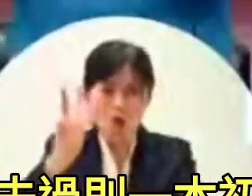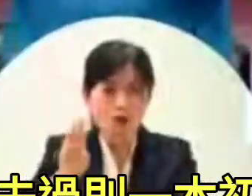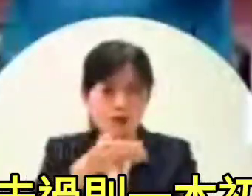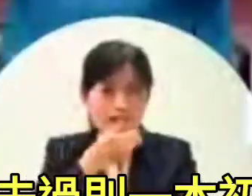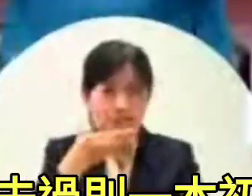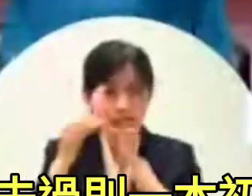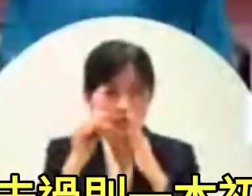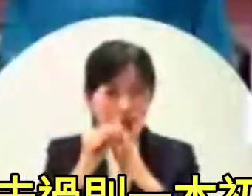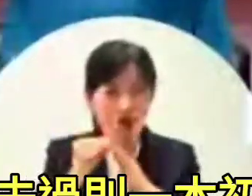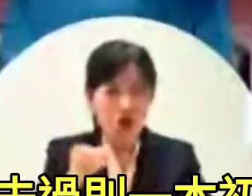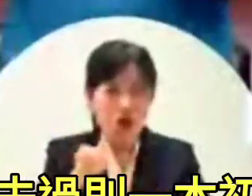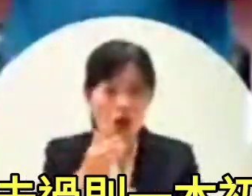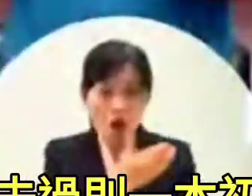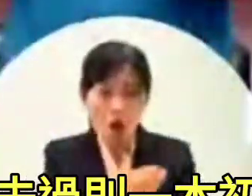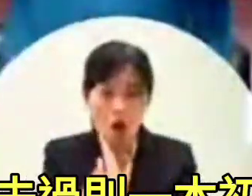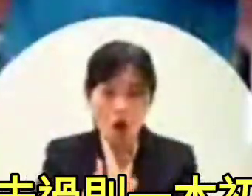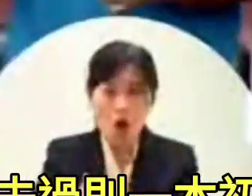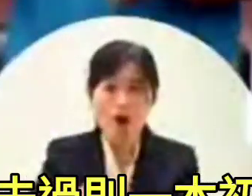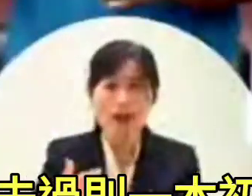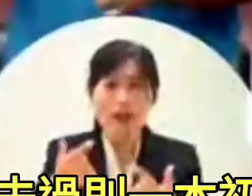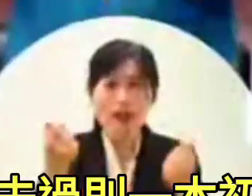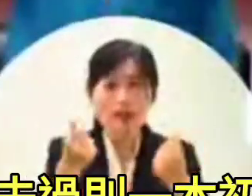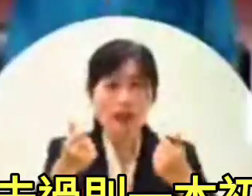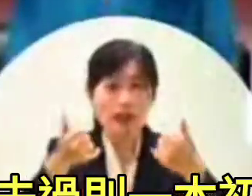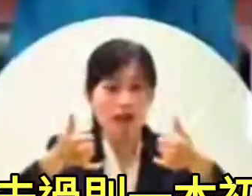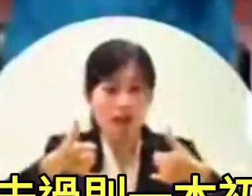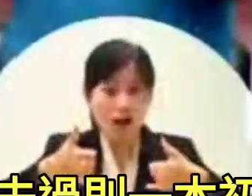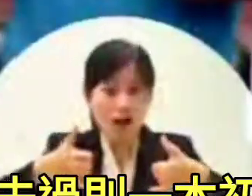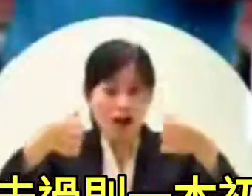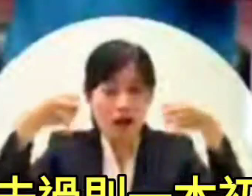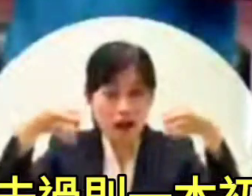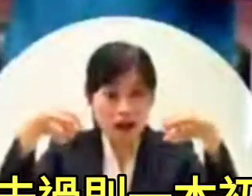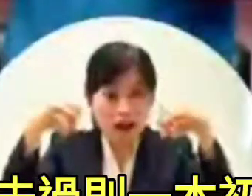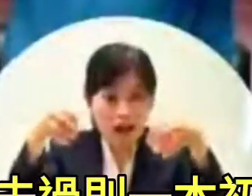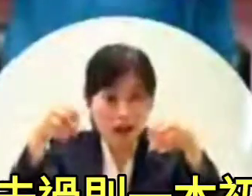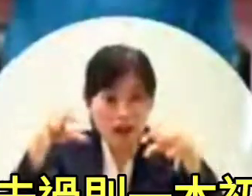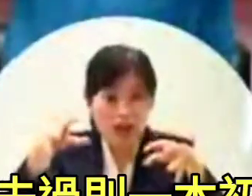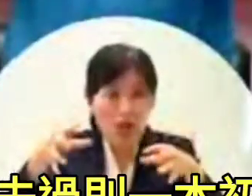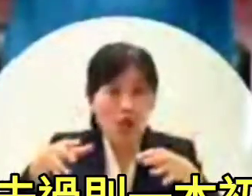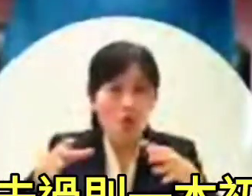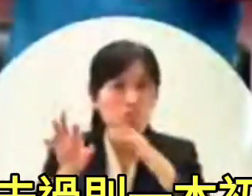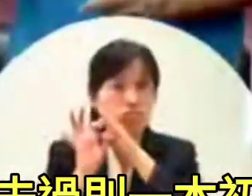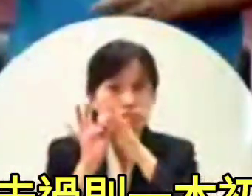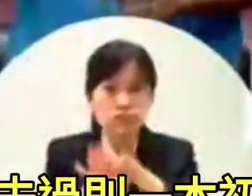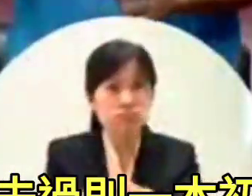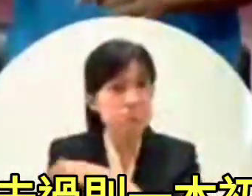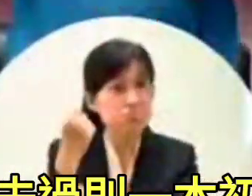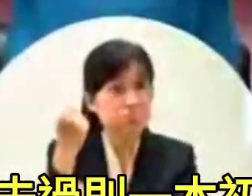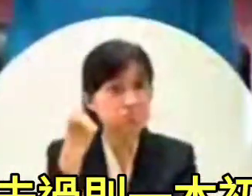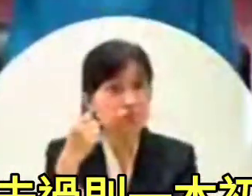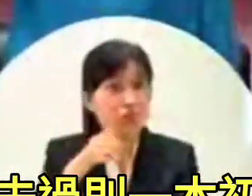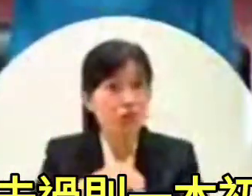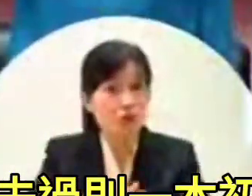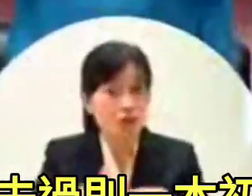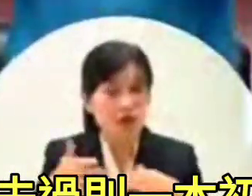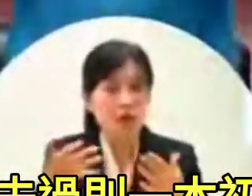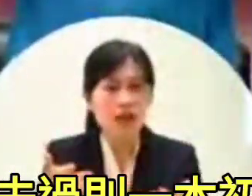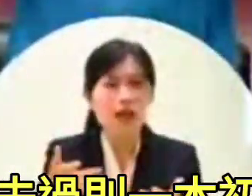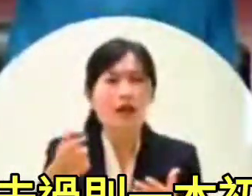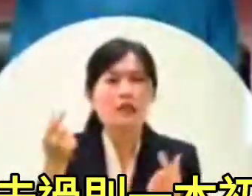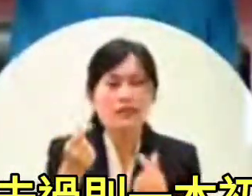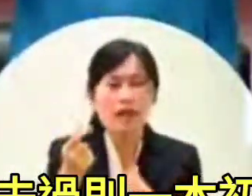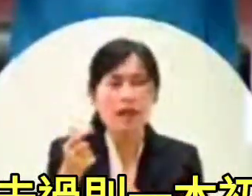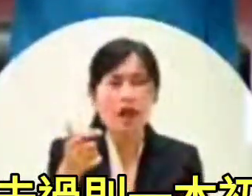些清沟的，包括灯亮这方面呢，继续努力，好，来完成浅草呢，包含六龟、